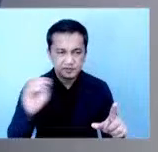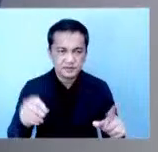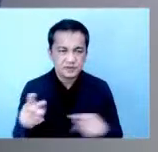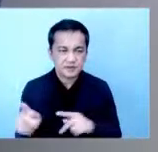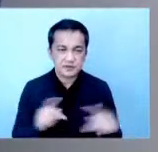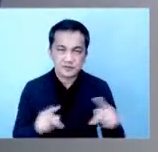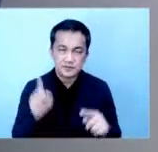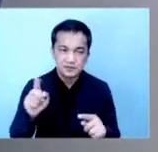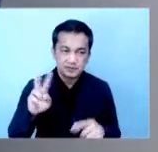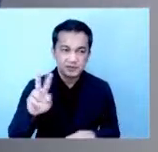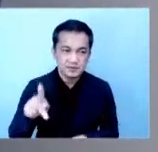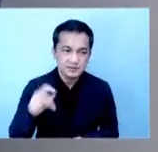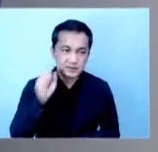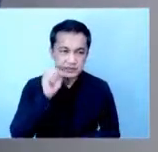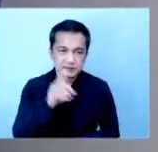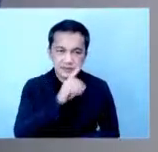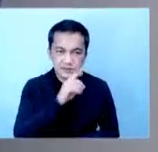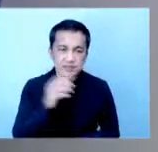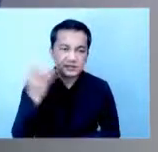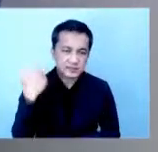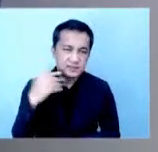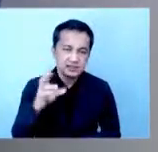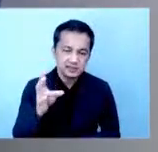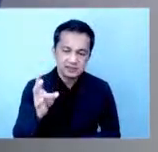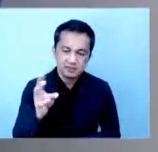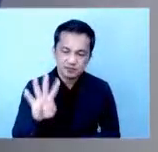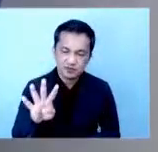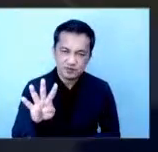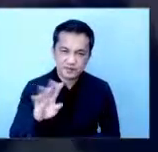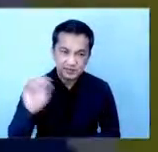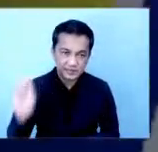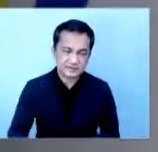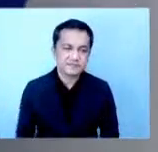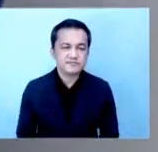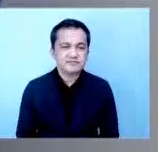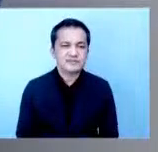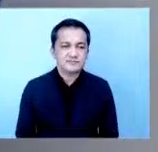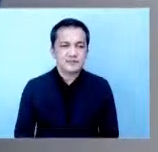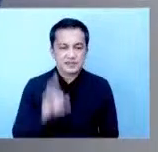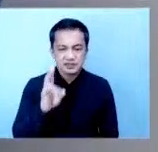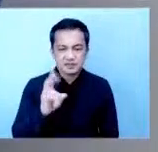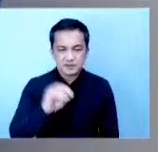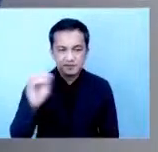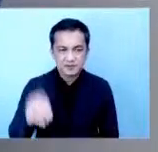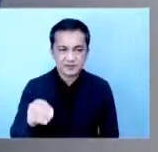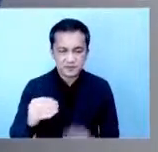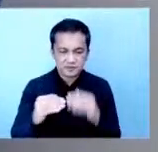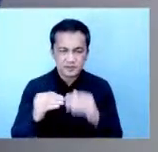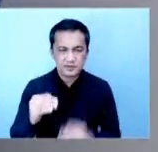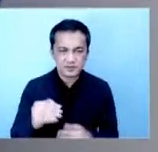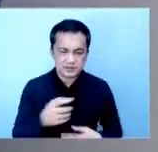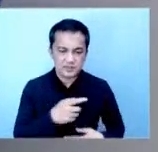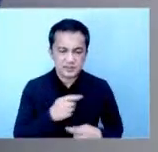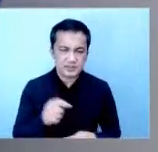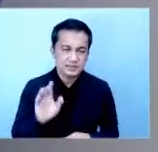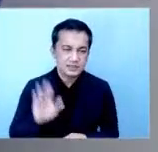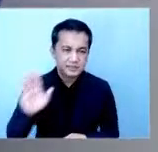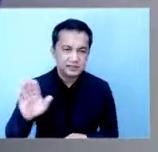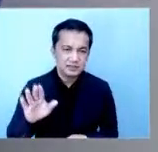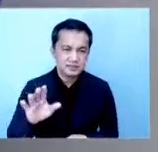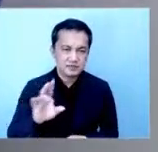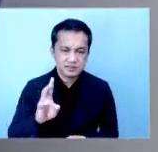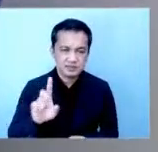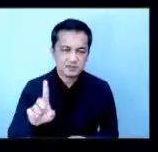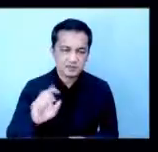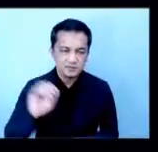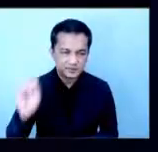rating ni VP Sara mula sa dating 74%. 7% naman ang ibinaba ng trust rating niya na nasa